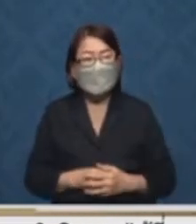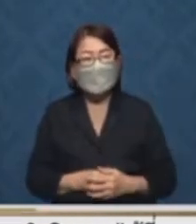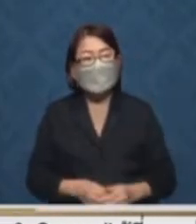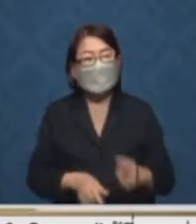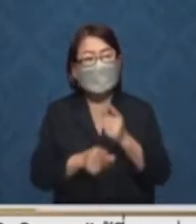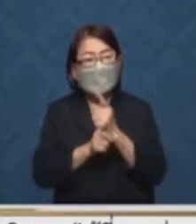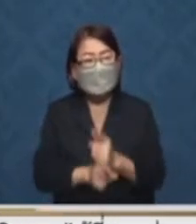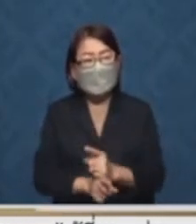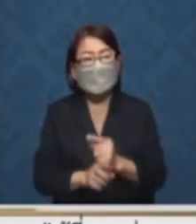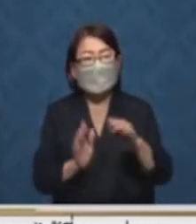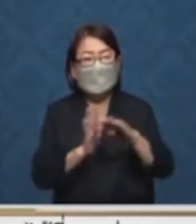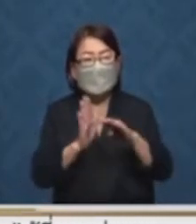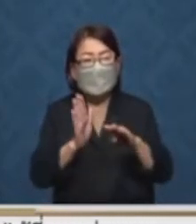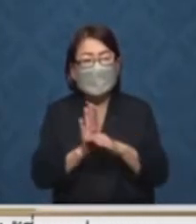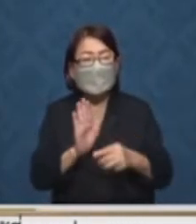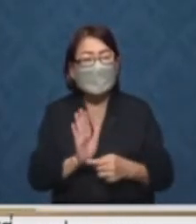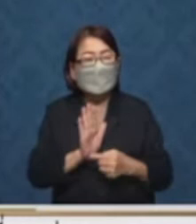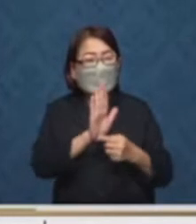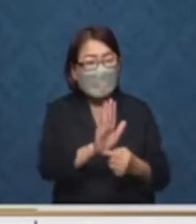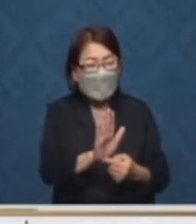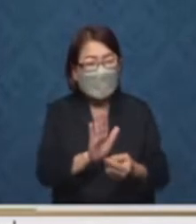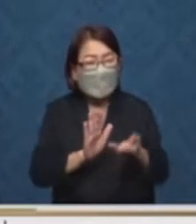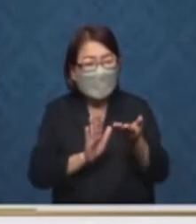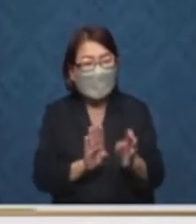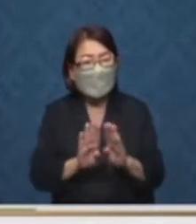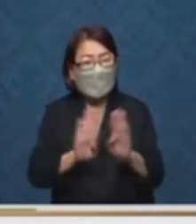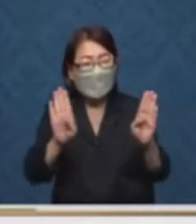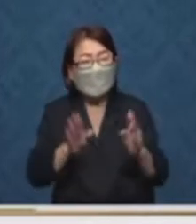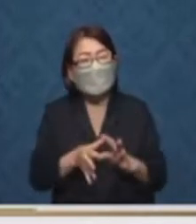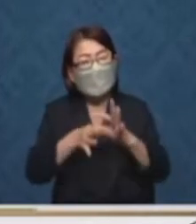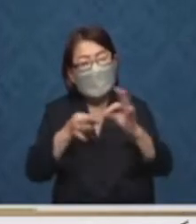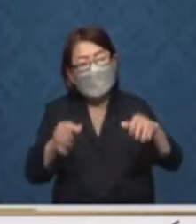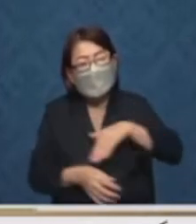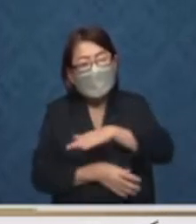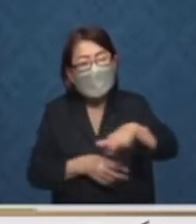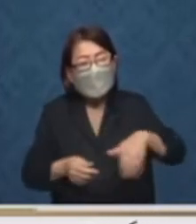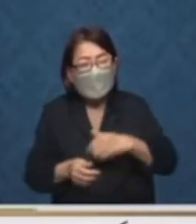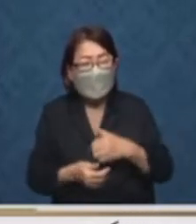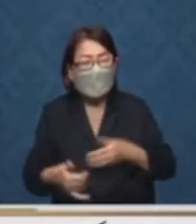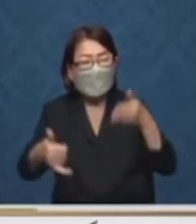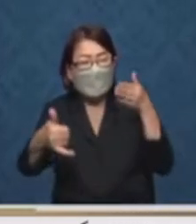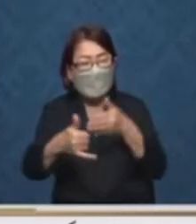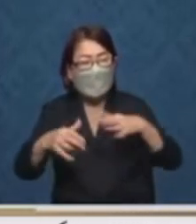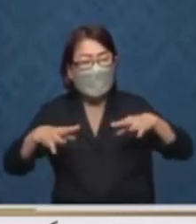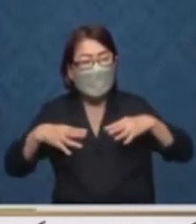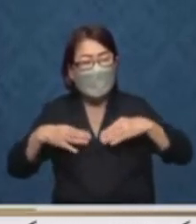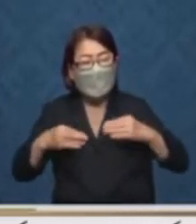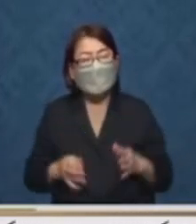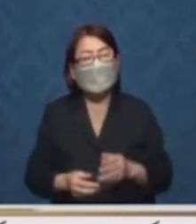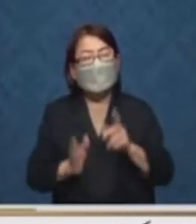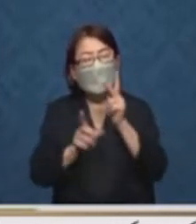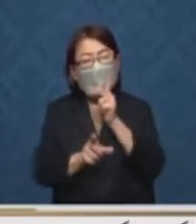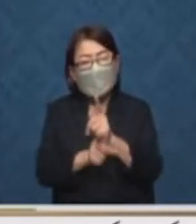ติขอเปิดอภิปรายทั่วไปเพื่อลงมติไม่ไว้วางใจตามรัฐธรรมนูญมาตรา151